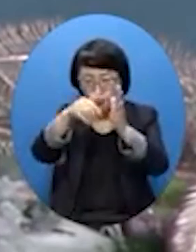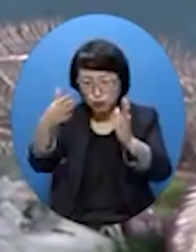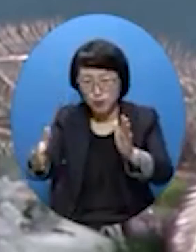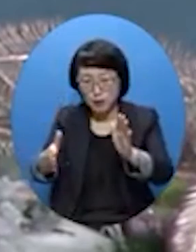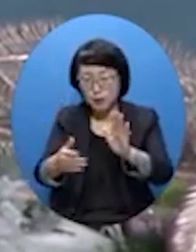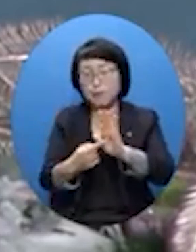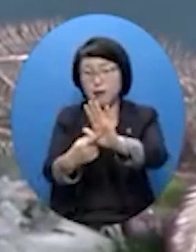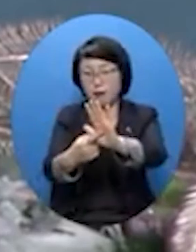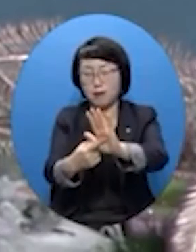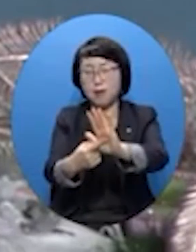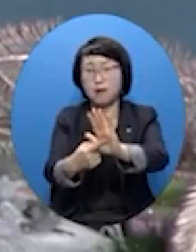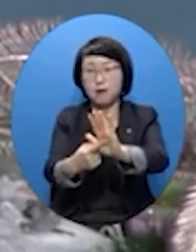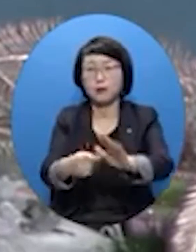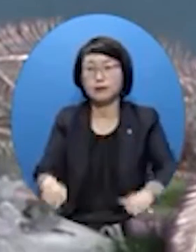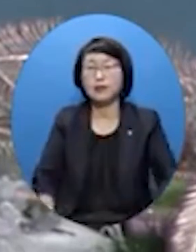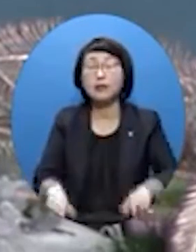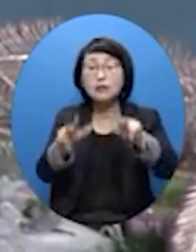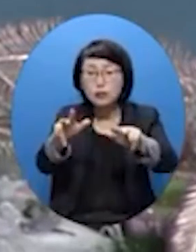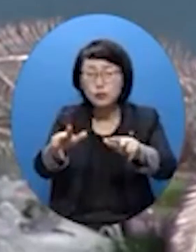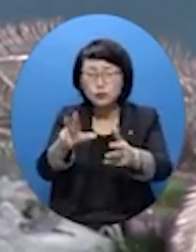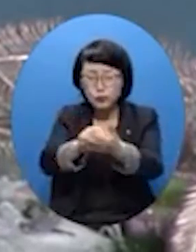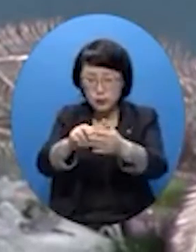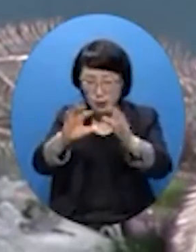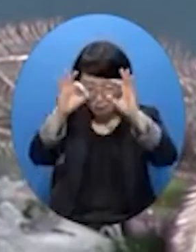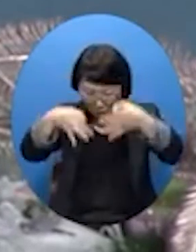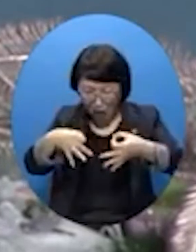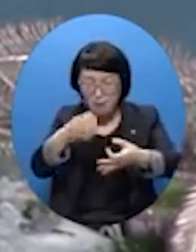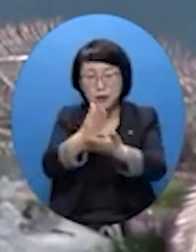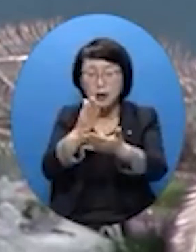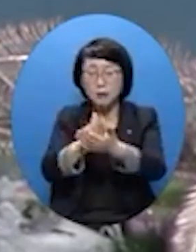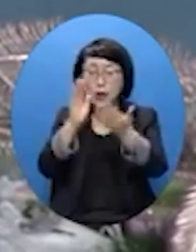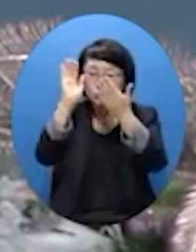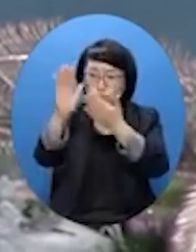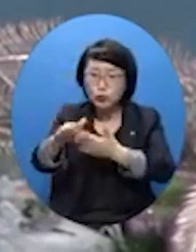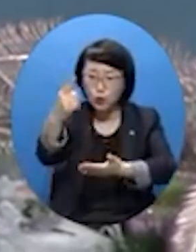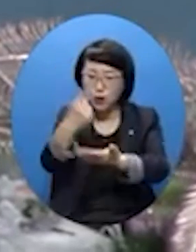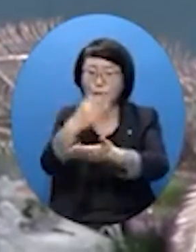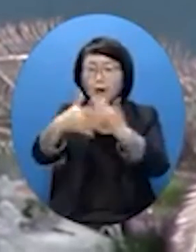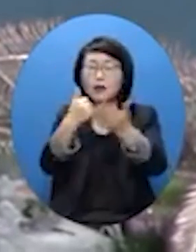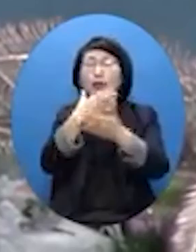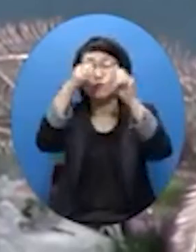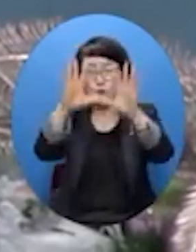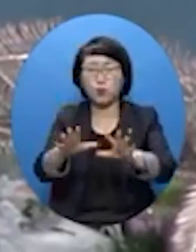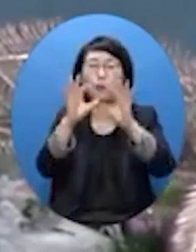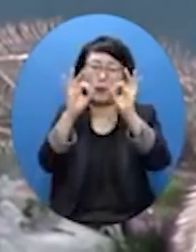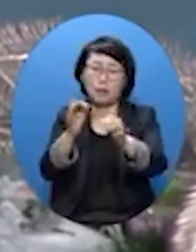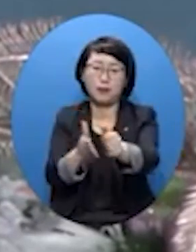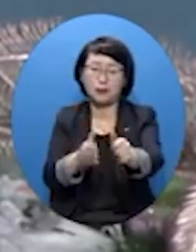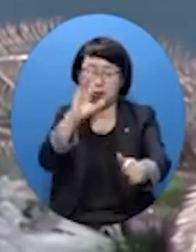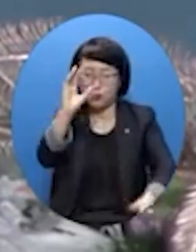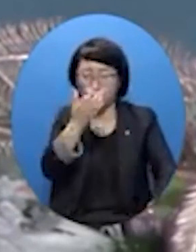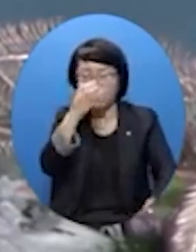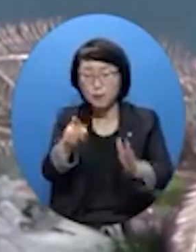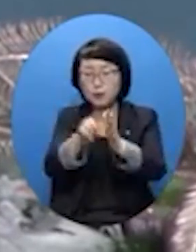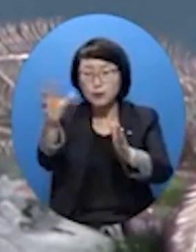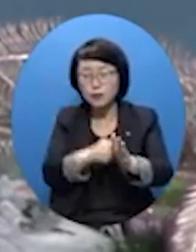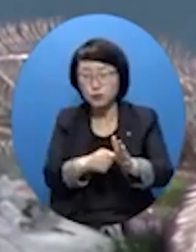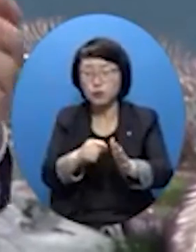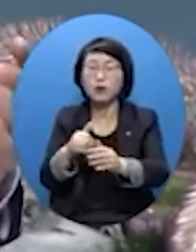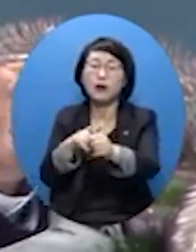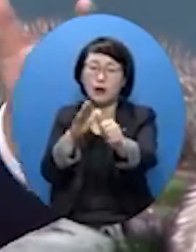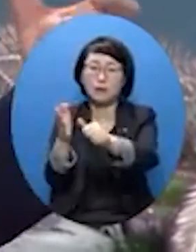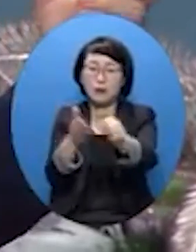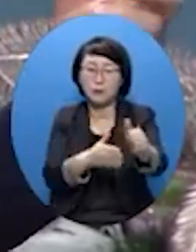것입니다. 우리가 지금 문제를 바라보는 것이 아니라 문제 뒤에 다가올 하나님의 축복을 바라봐야 됩니다. 거룩한 꿈을 갖고 믿음으로 나가야 됩니다.